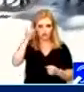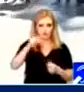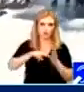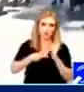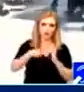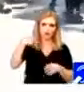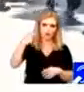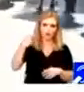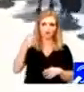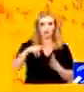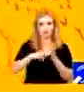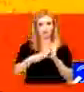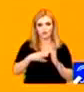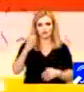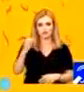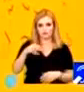financiar.